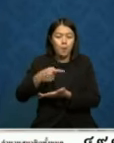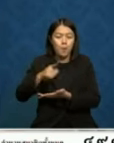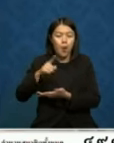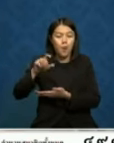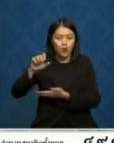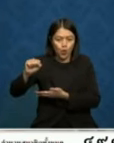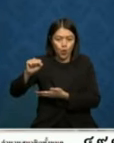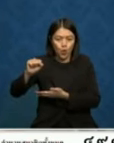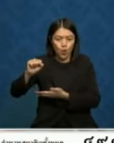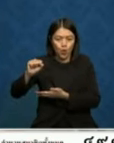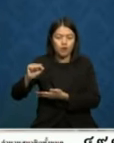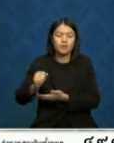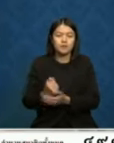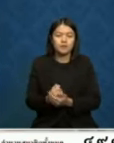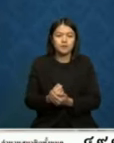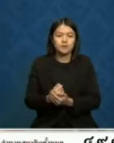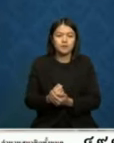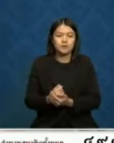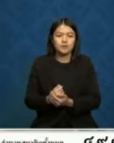ตั้งงบประมาณไว้